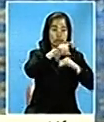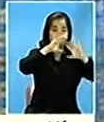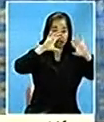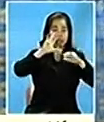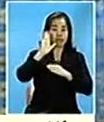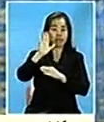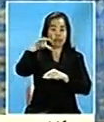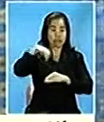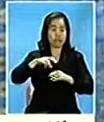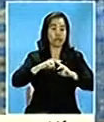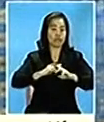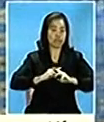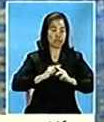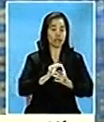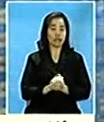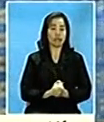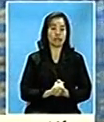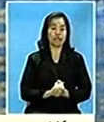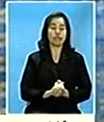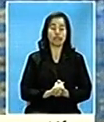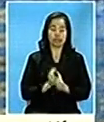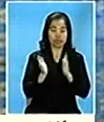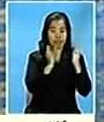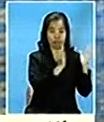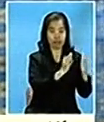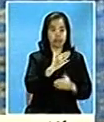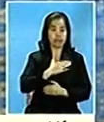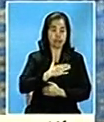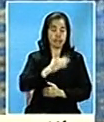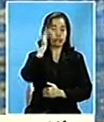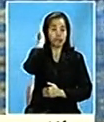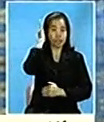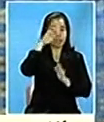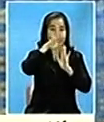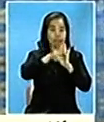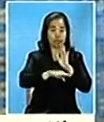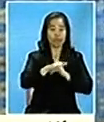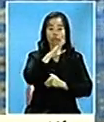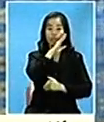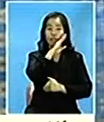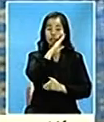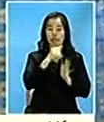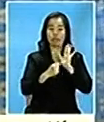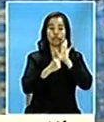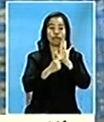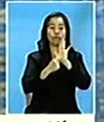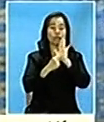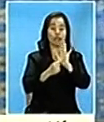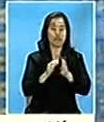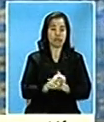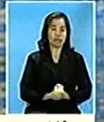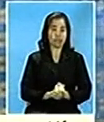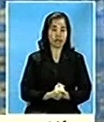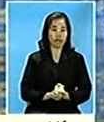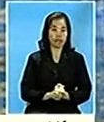มก็อยากจะอภิปรายต่อว่าแม้แต่เราเข้าไปในร้านกาแฟนะครับร้านกาแฟ